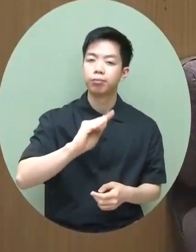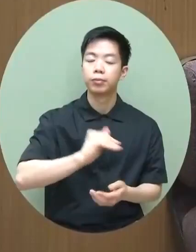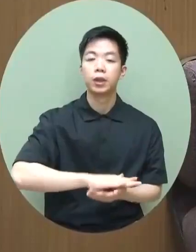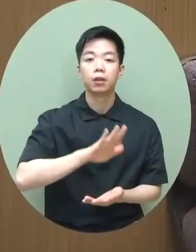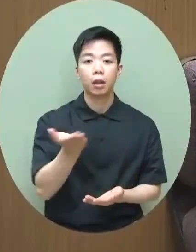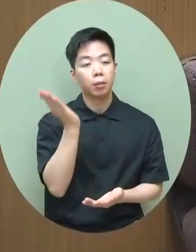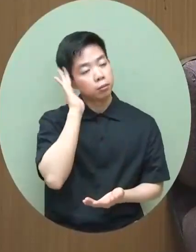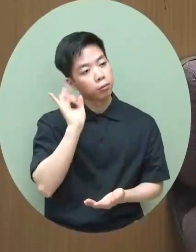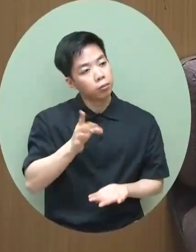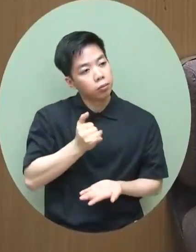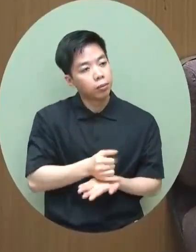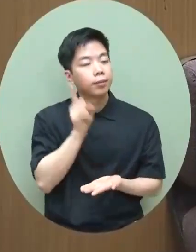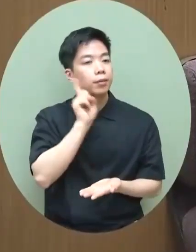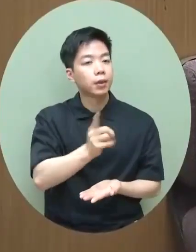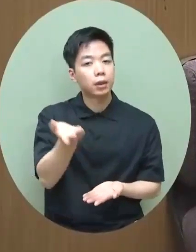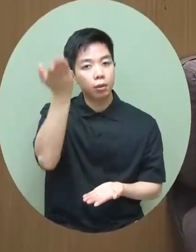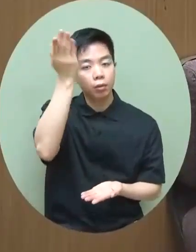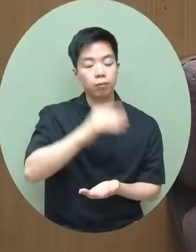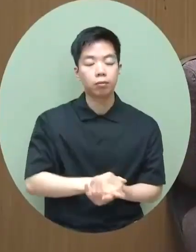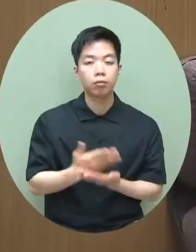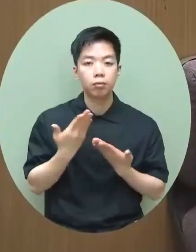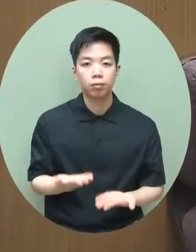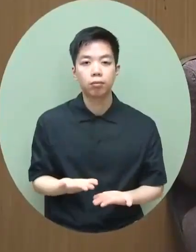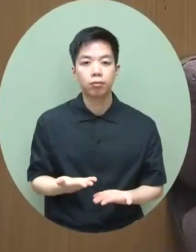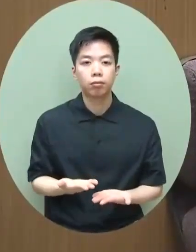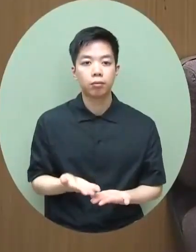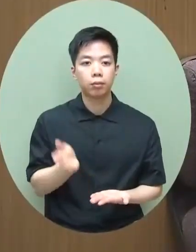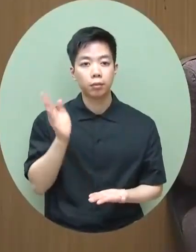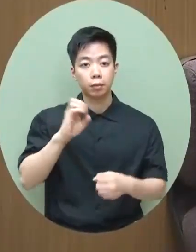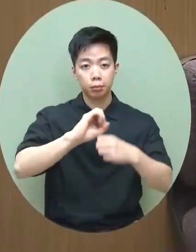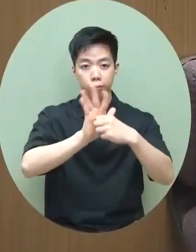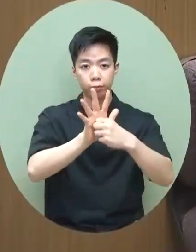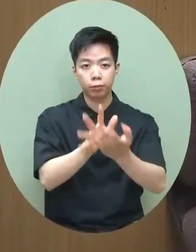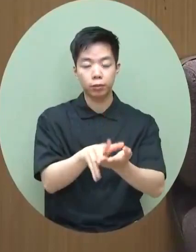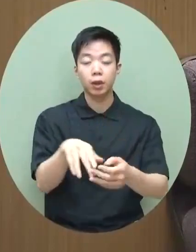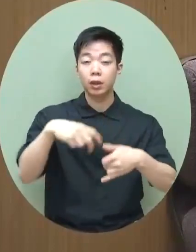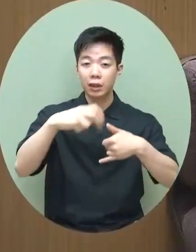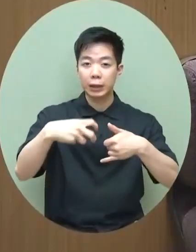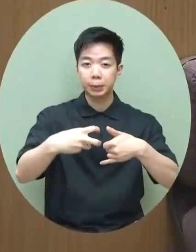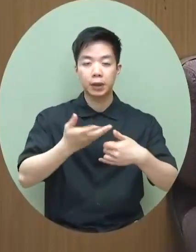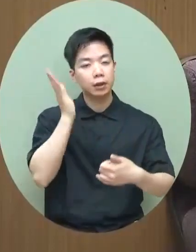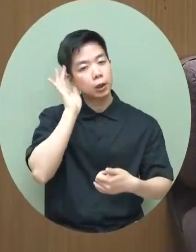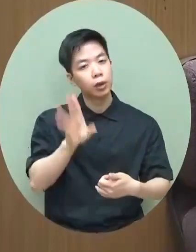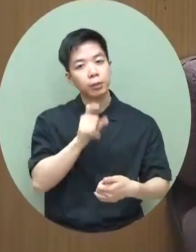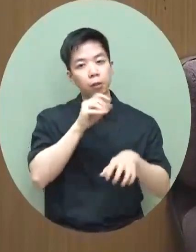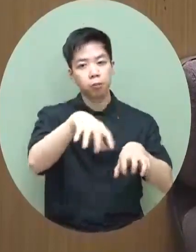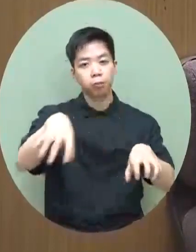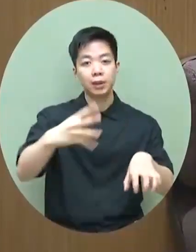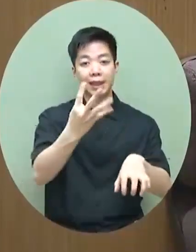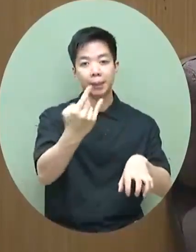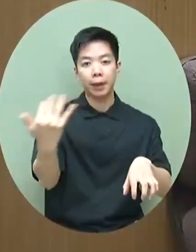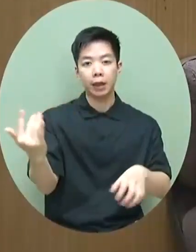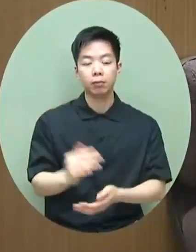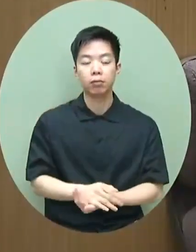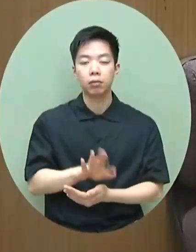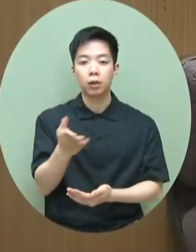為現在的檢疫酒店大概有40多間，但是想知道其實檢疫酒店那方面其實夠不夠呢？接下來會不會